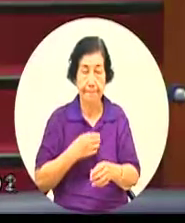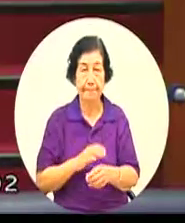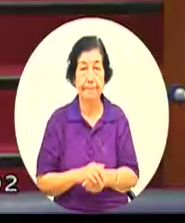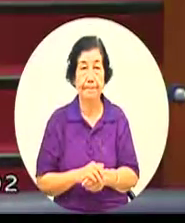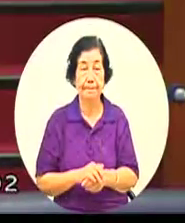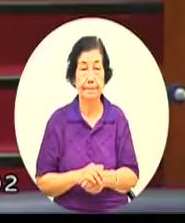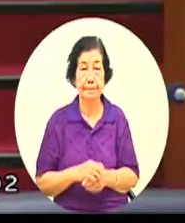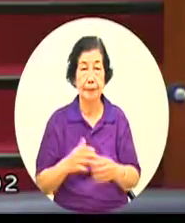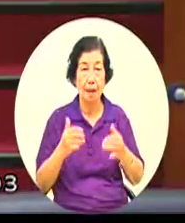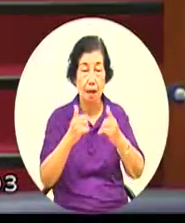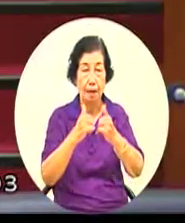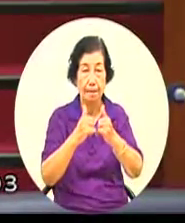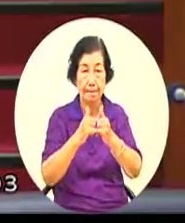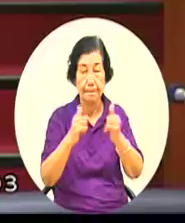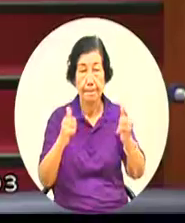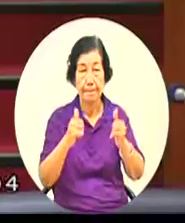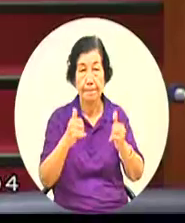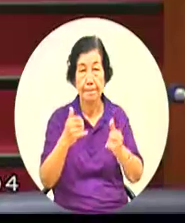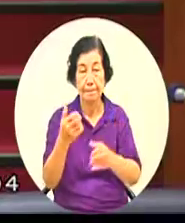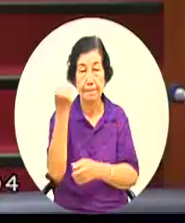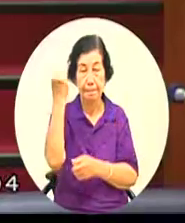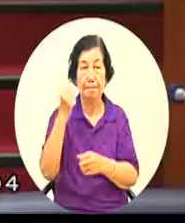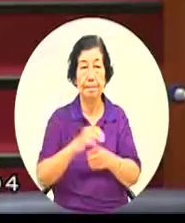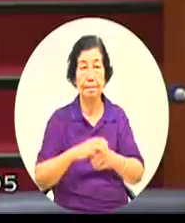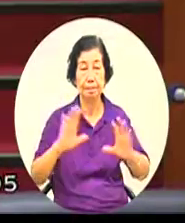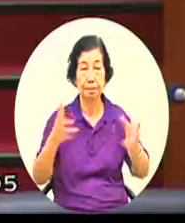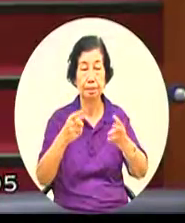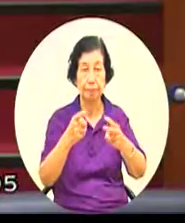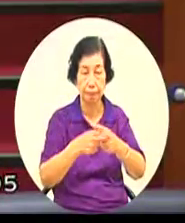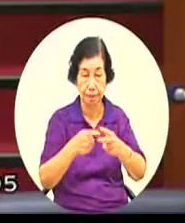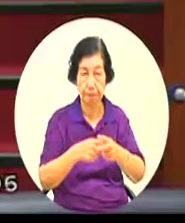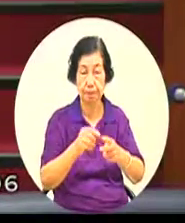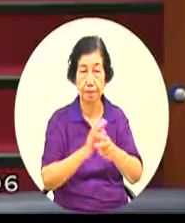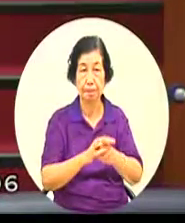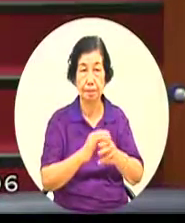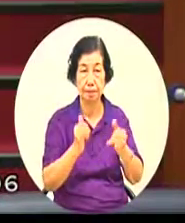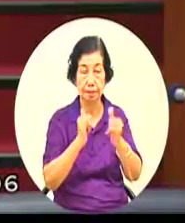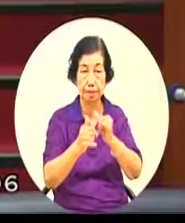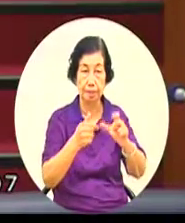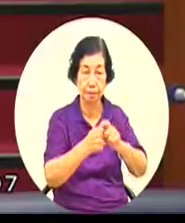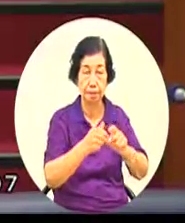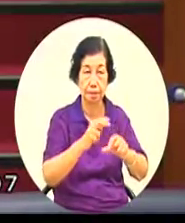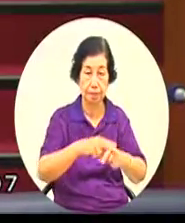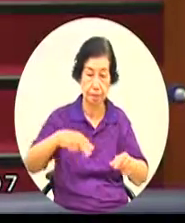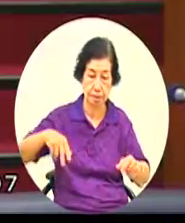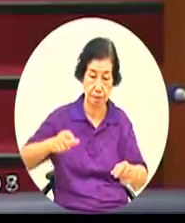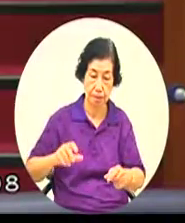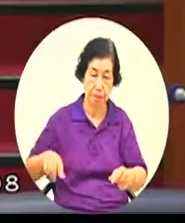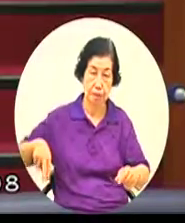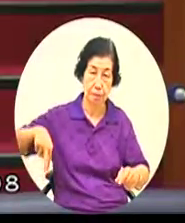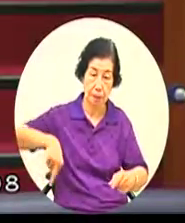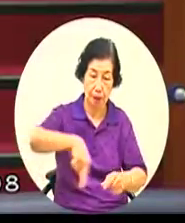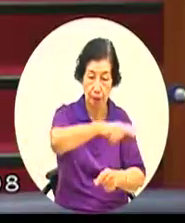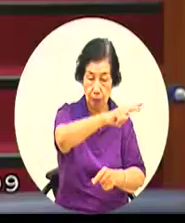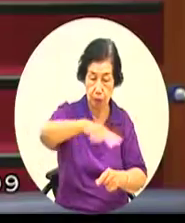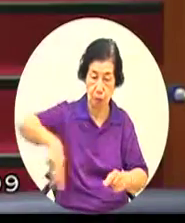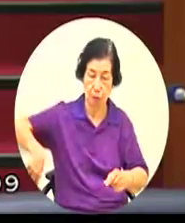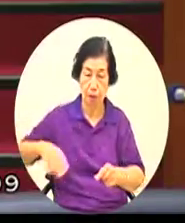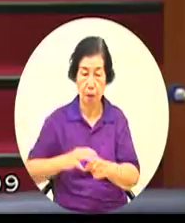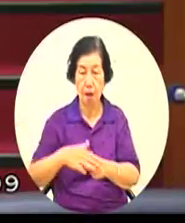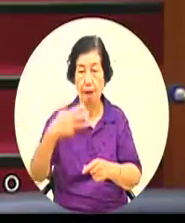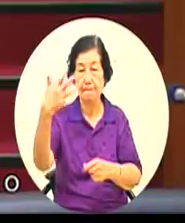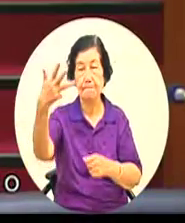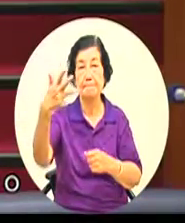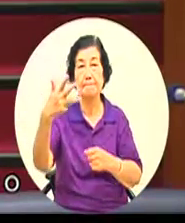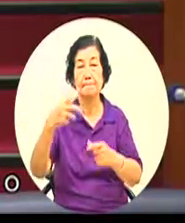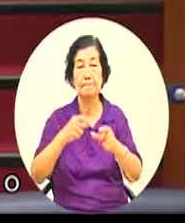民权国小到社区往返要8公里，这个8公里可能在都市几